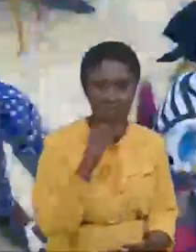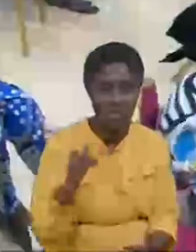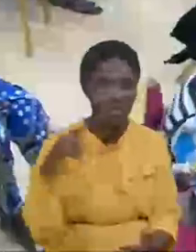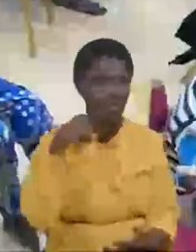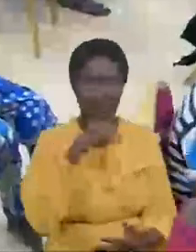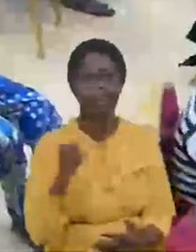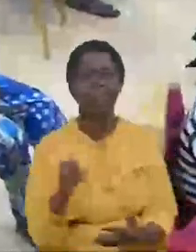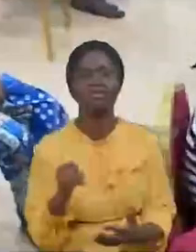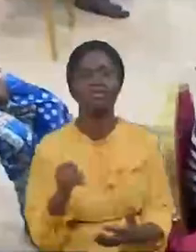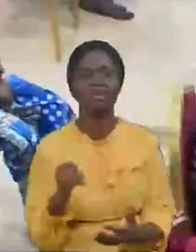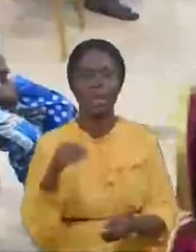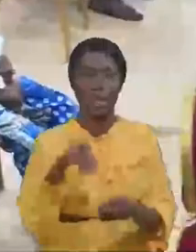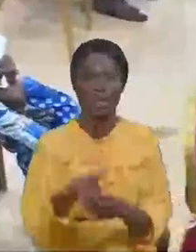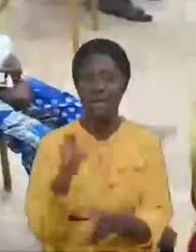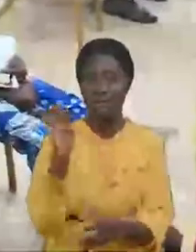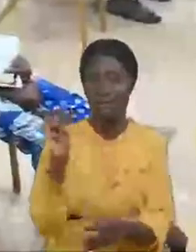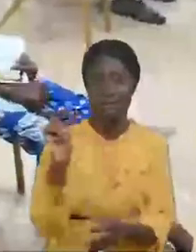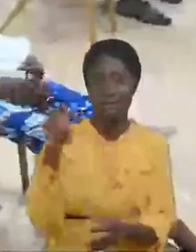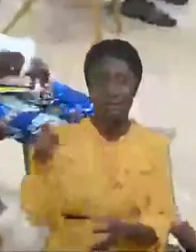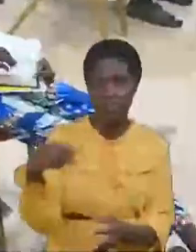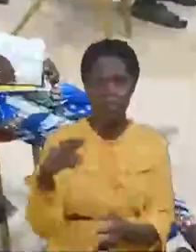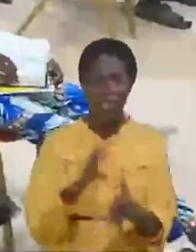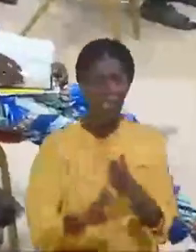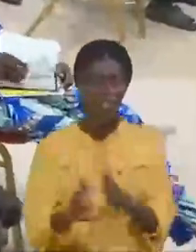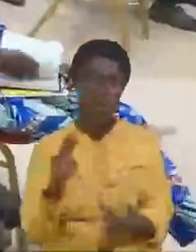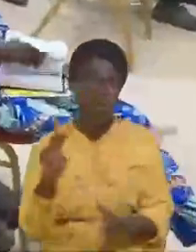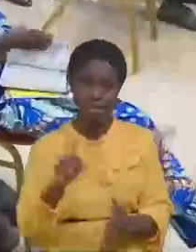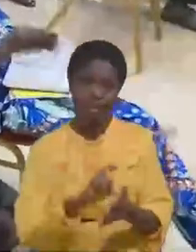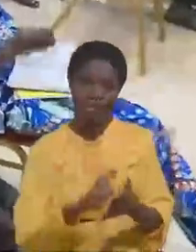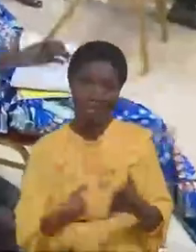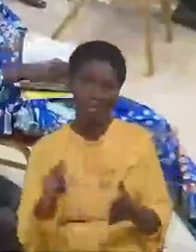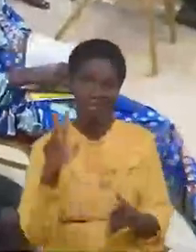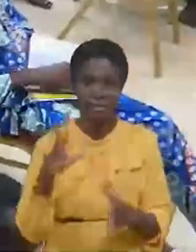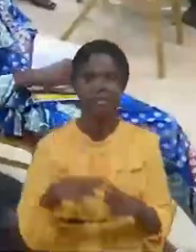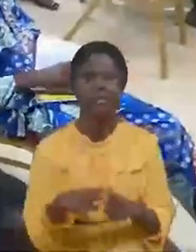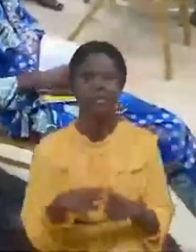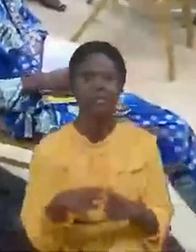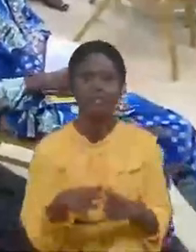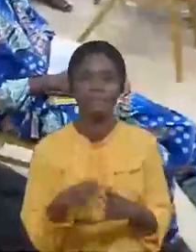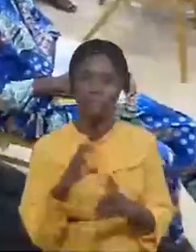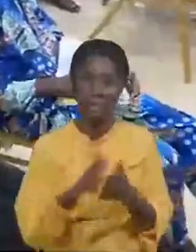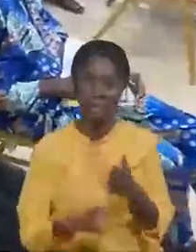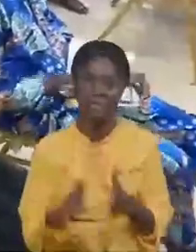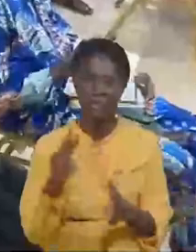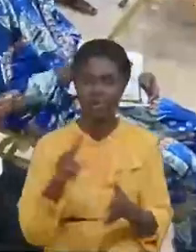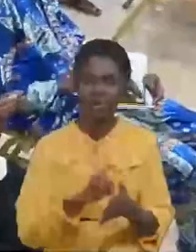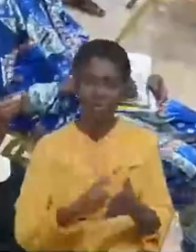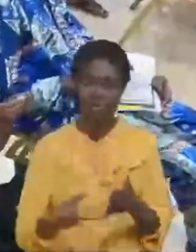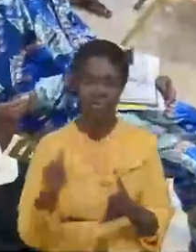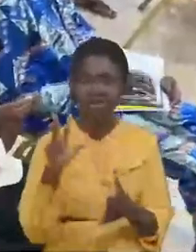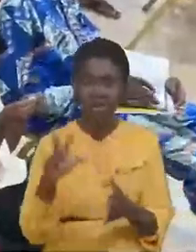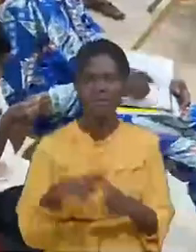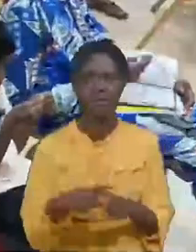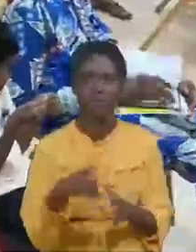Éphésiens, chapitre 2, verset 3. Éphésiens 2, verset 3